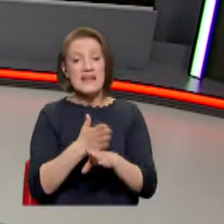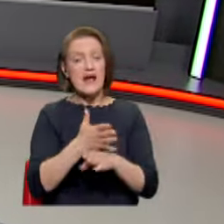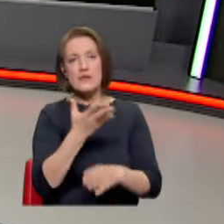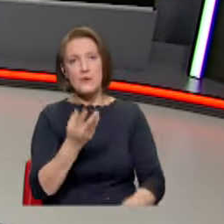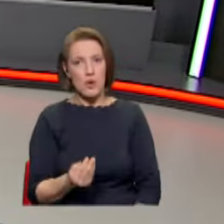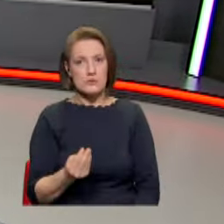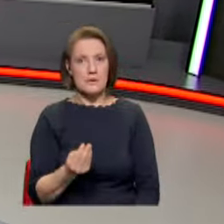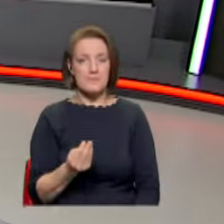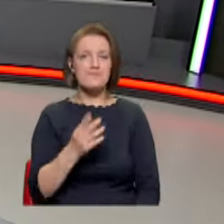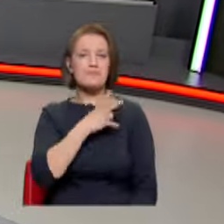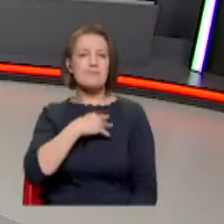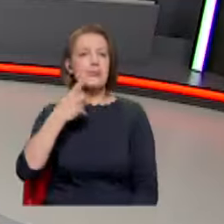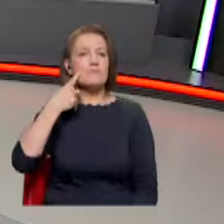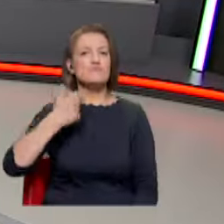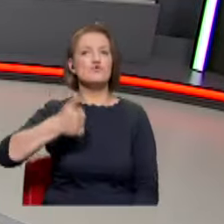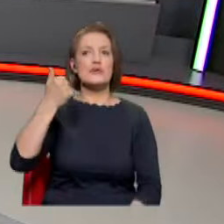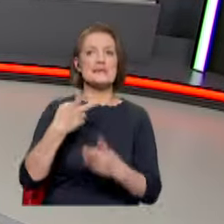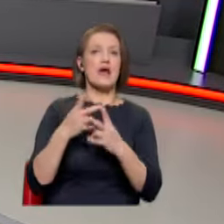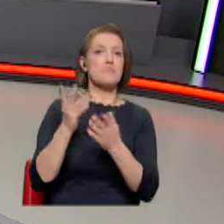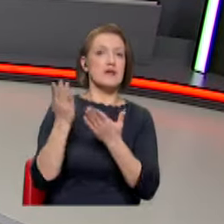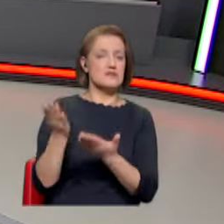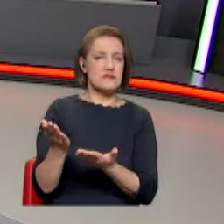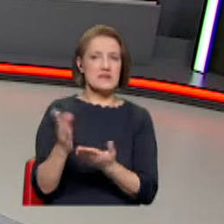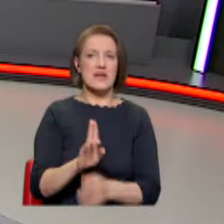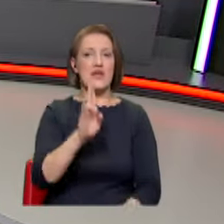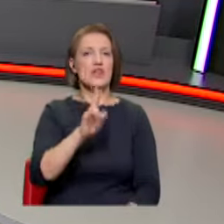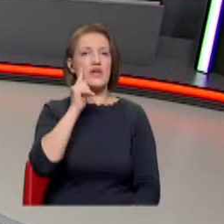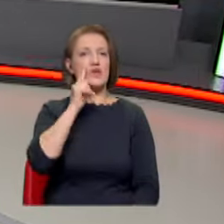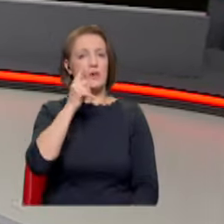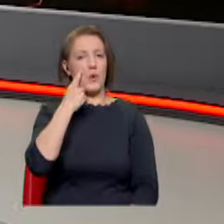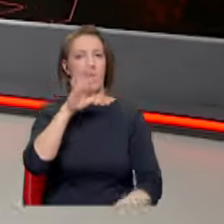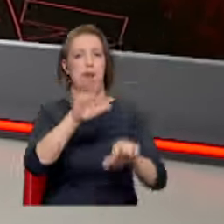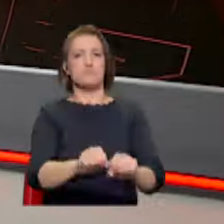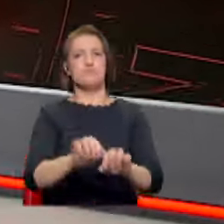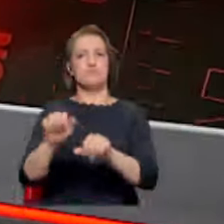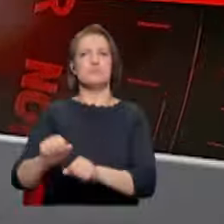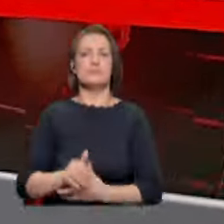oldu Emniyet Müdürü serbest 7 kişi göz